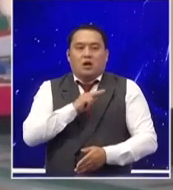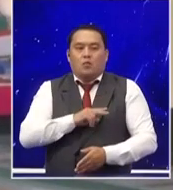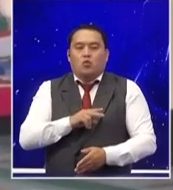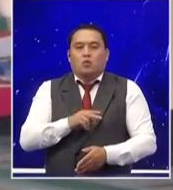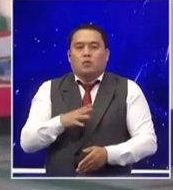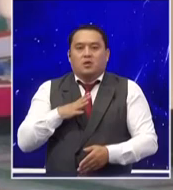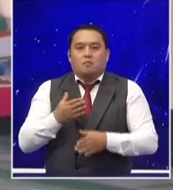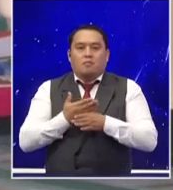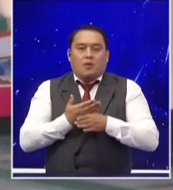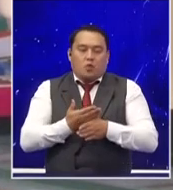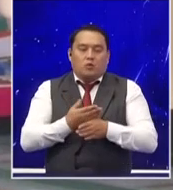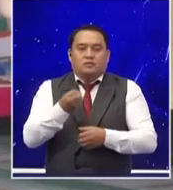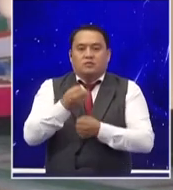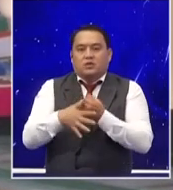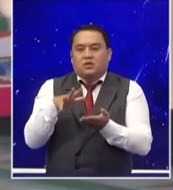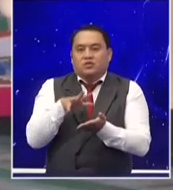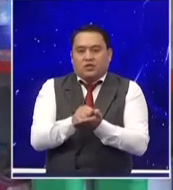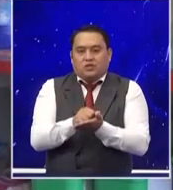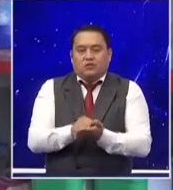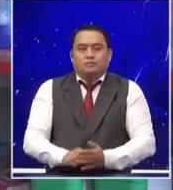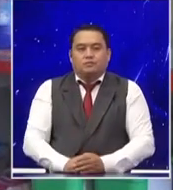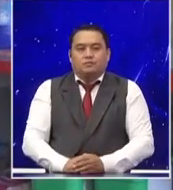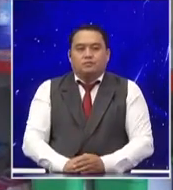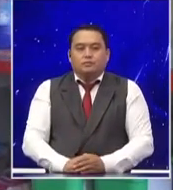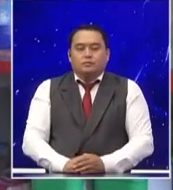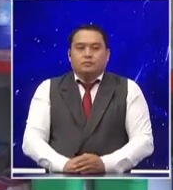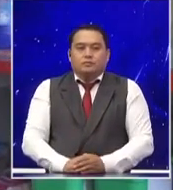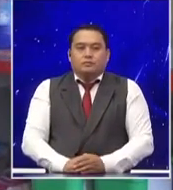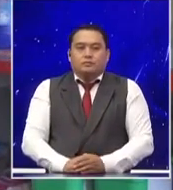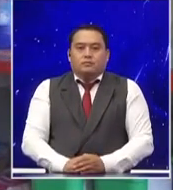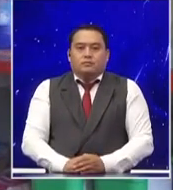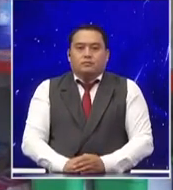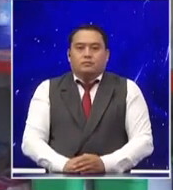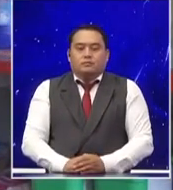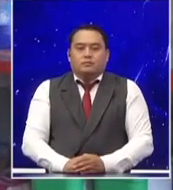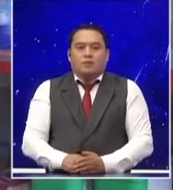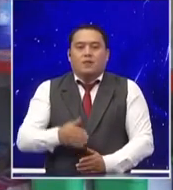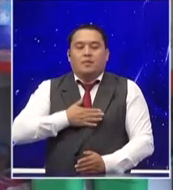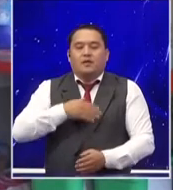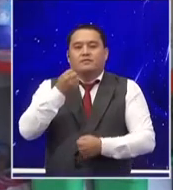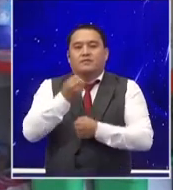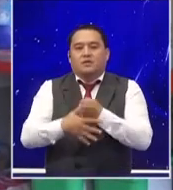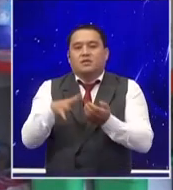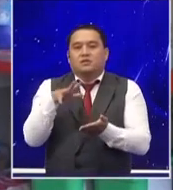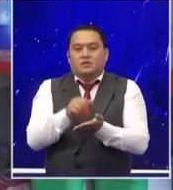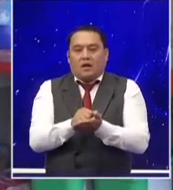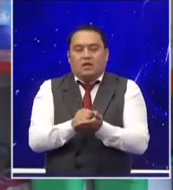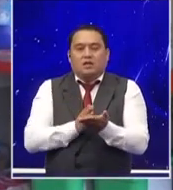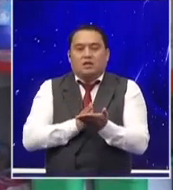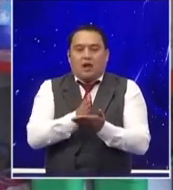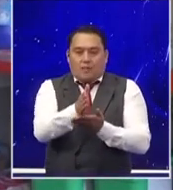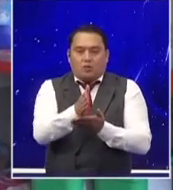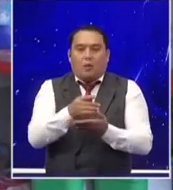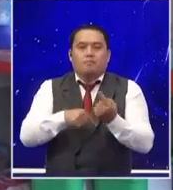помогли сотрудники центра занятости натягивать перша по нового мне в центре занятости дали направление к